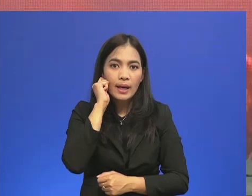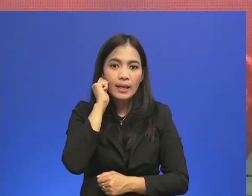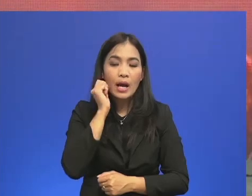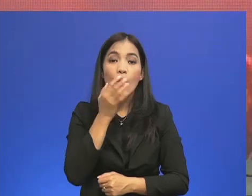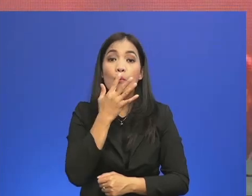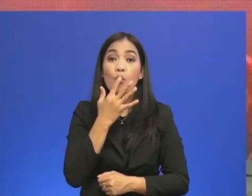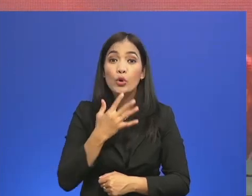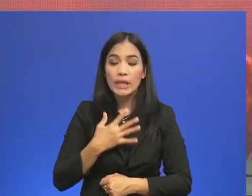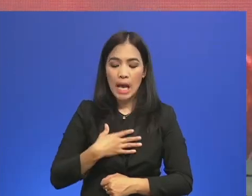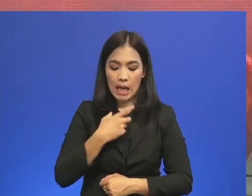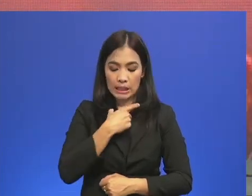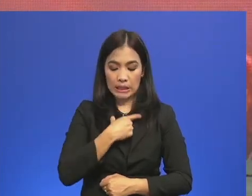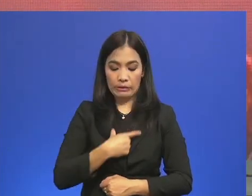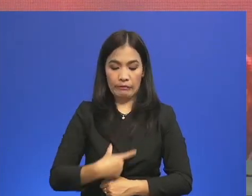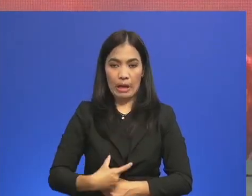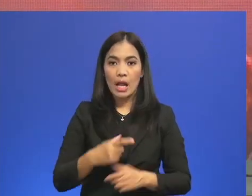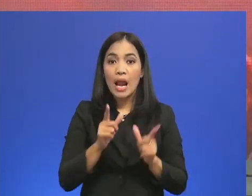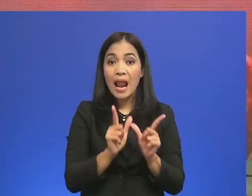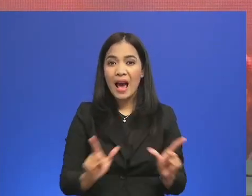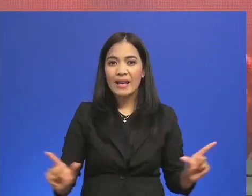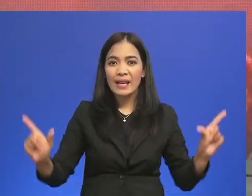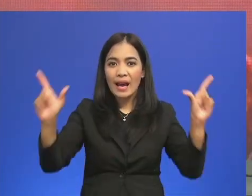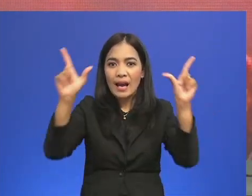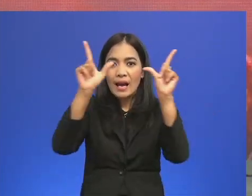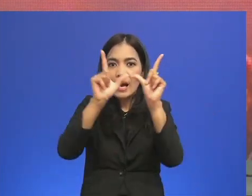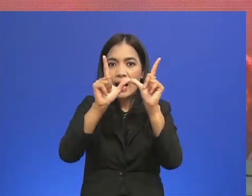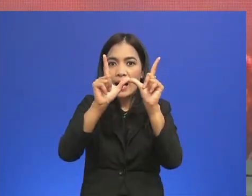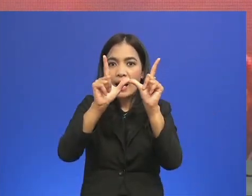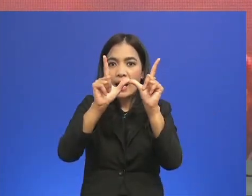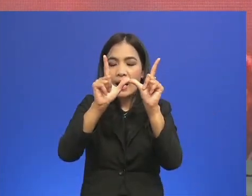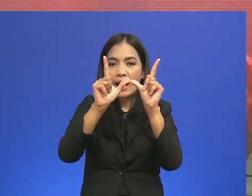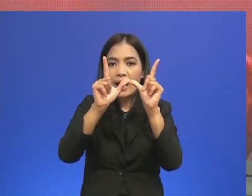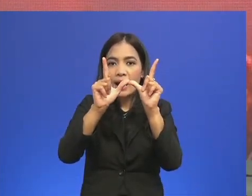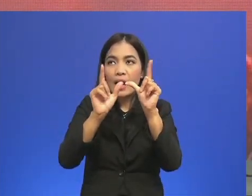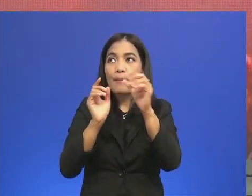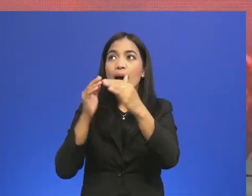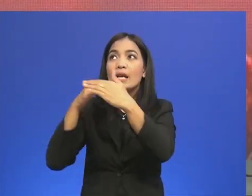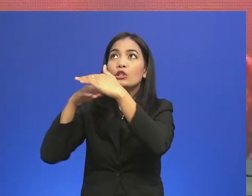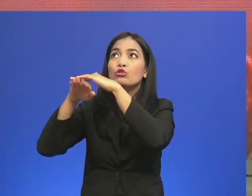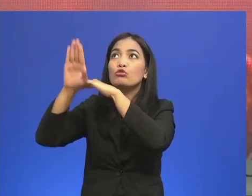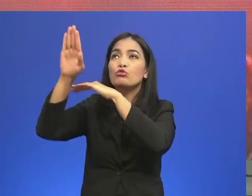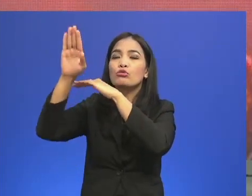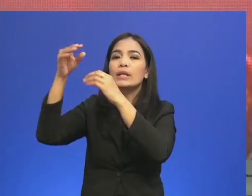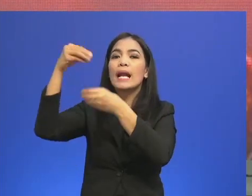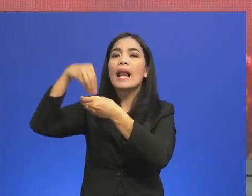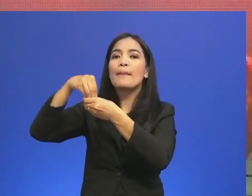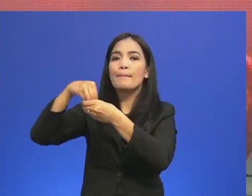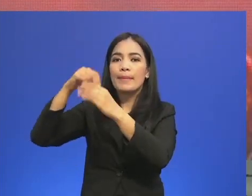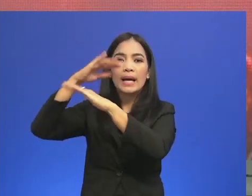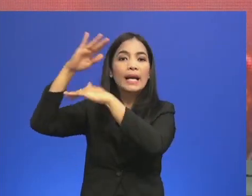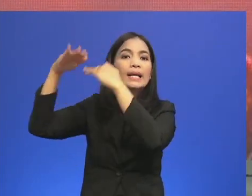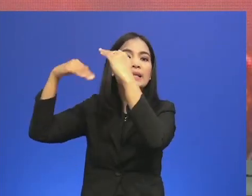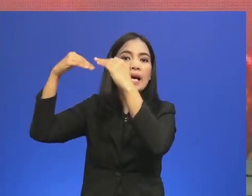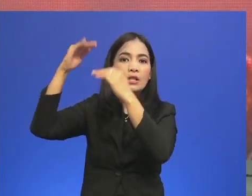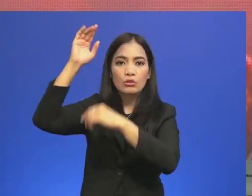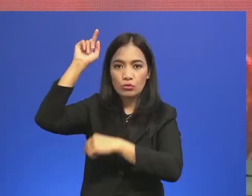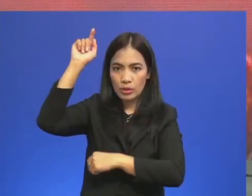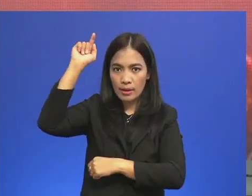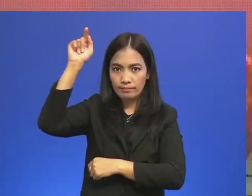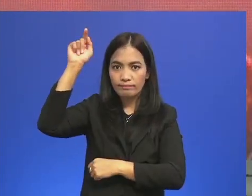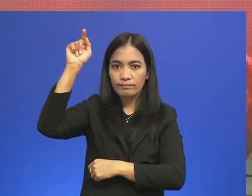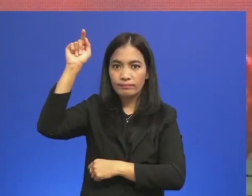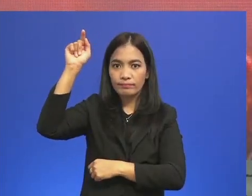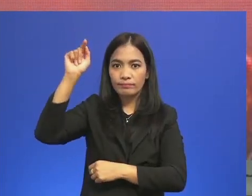berperilaku layak untuk disambut di dalam kerajaan surga.